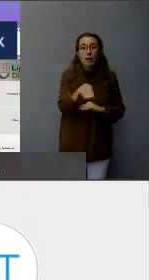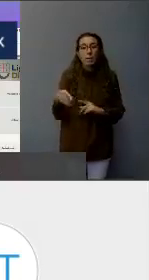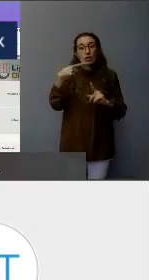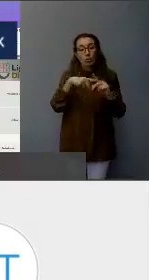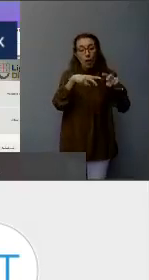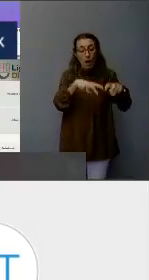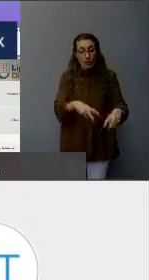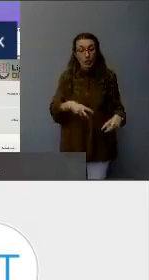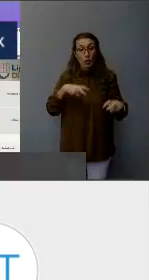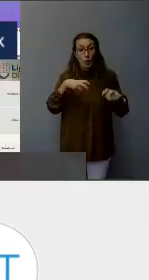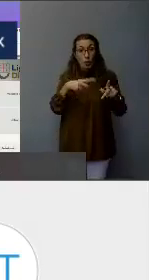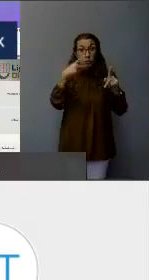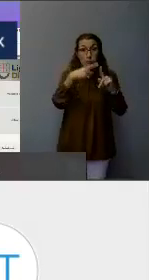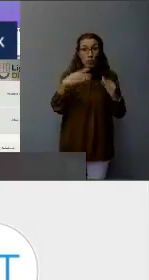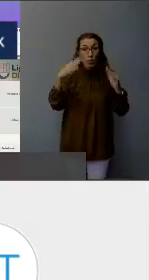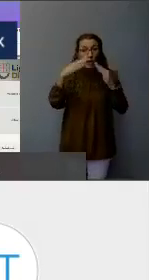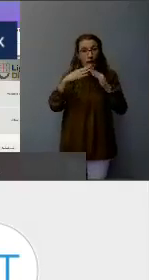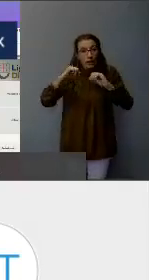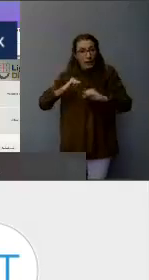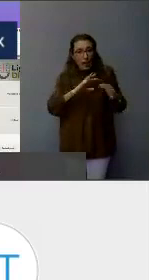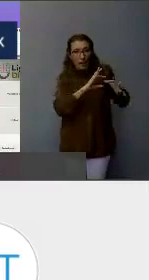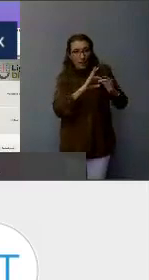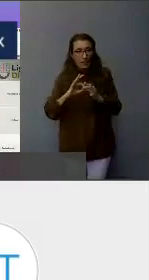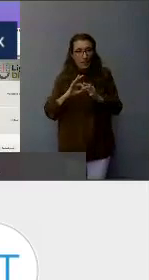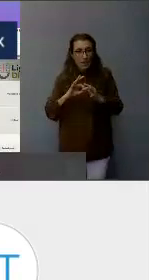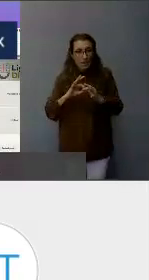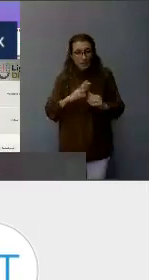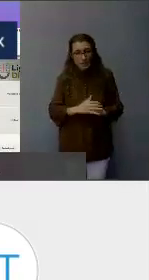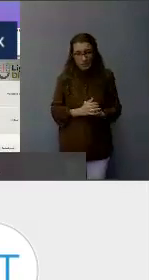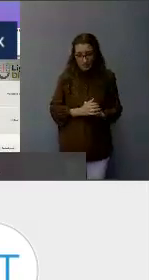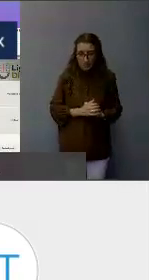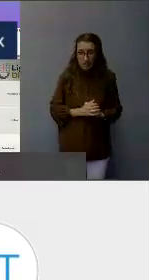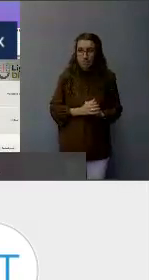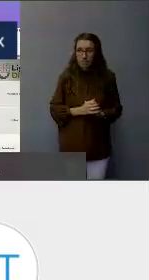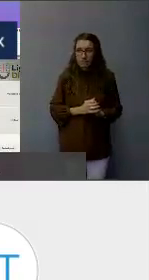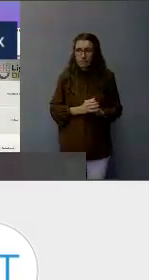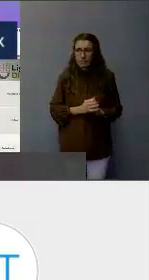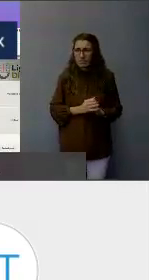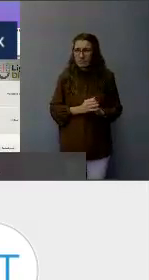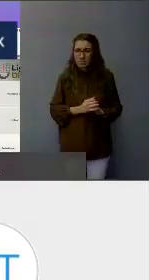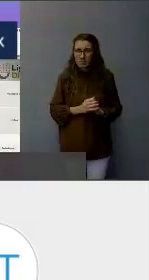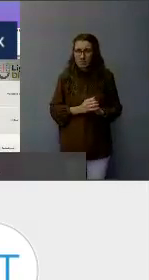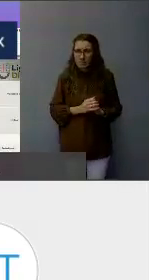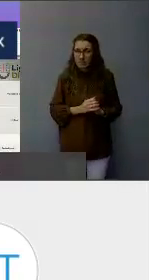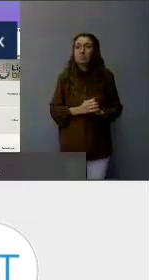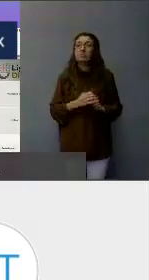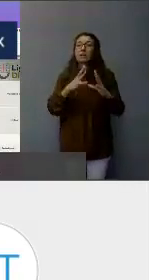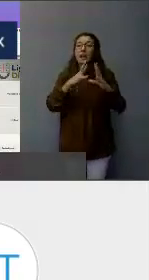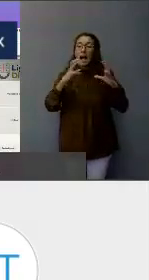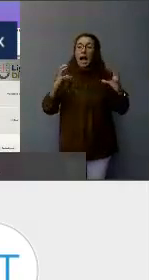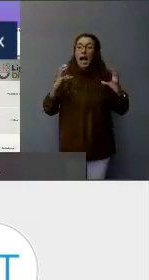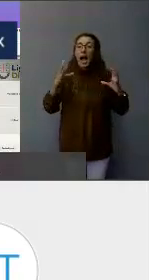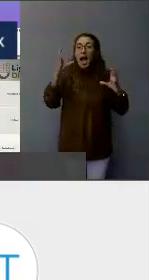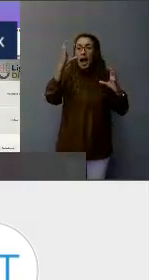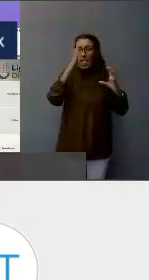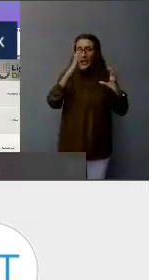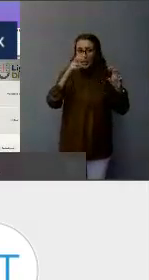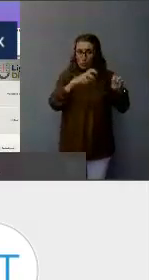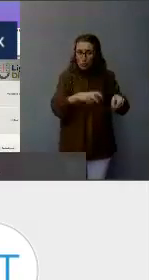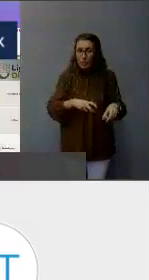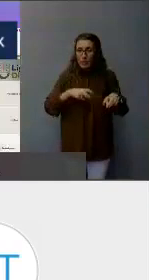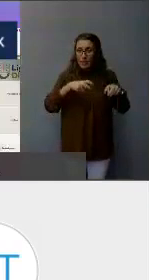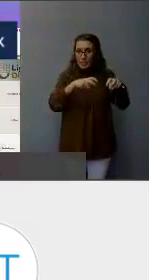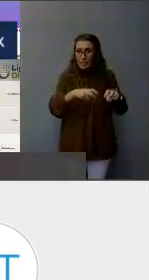collegata con sperimentare per l'agriturismo esercizi di vicinato